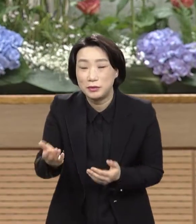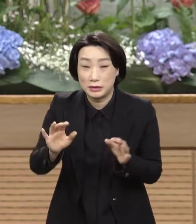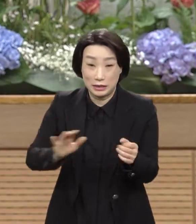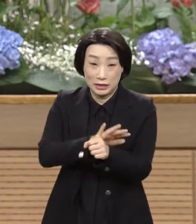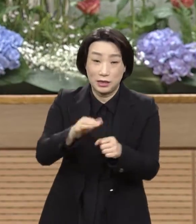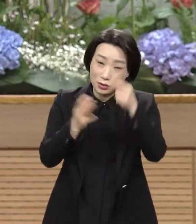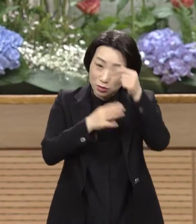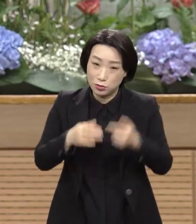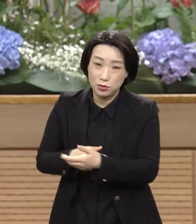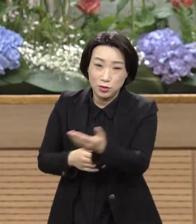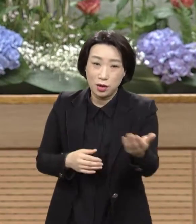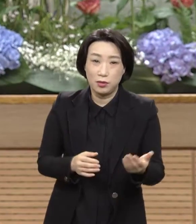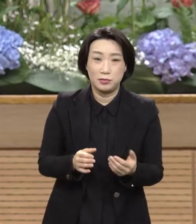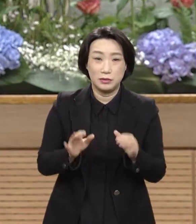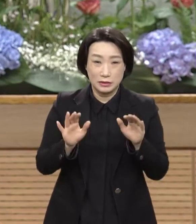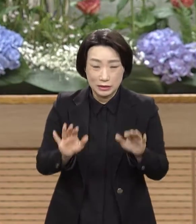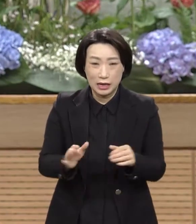우리는